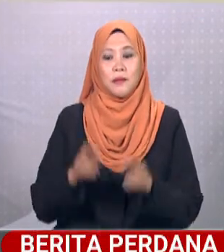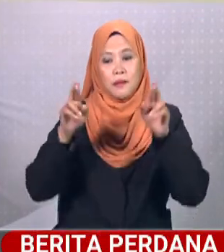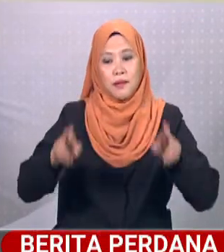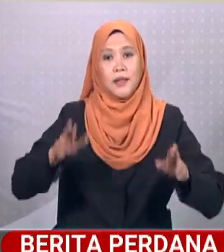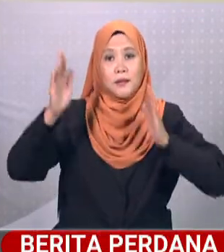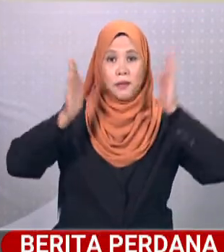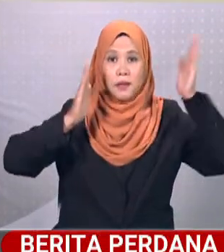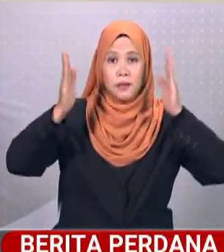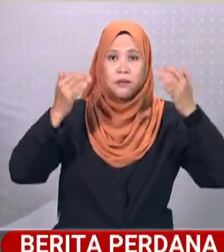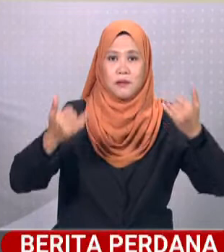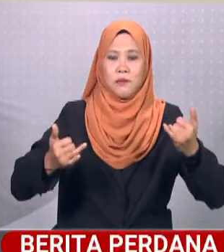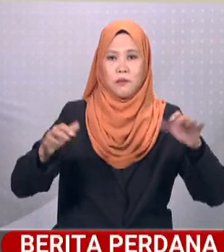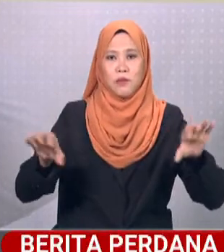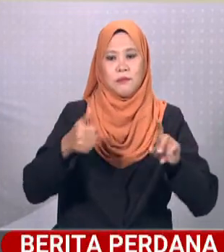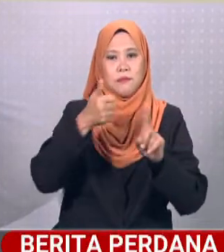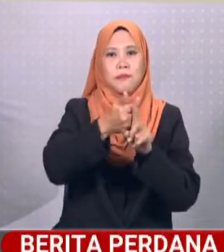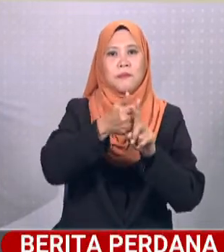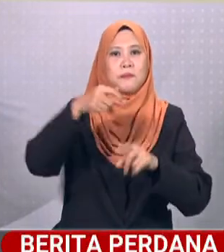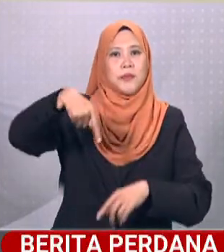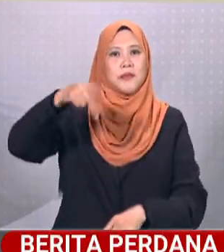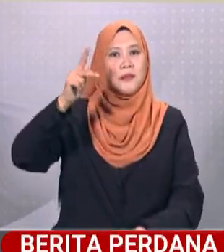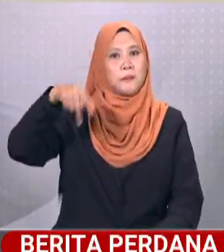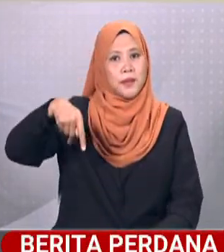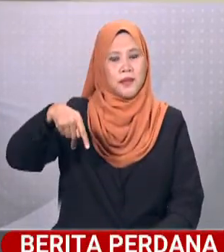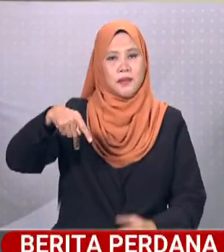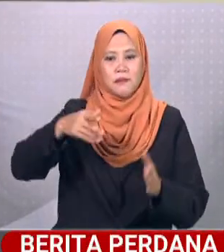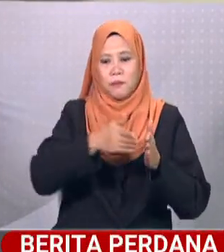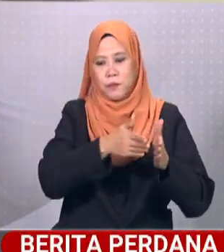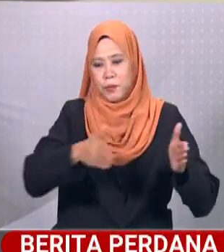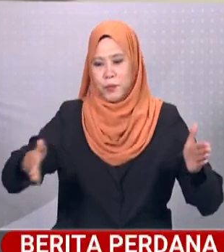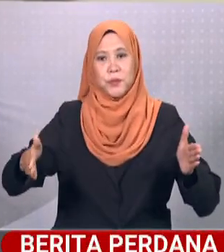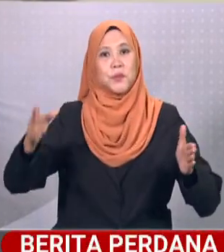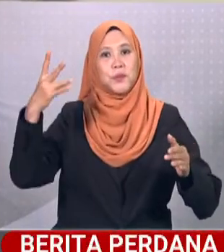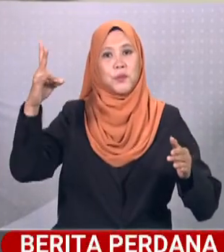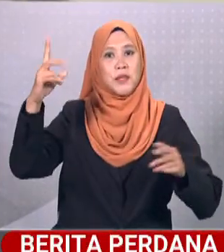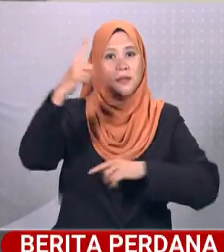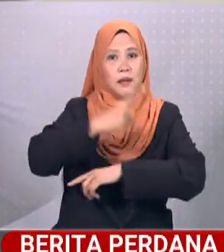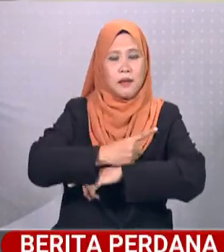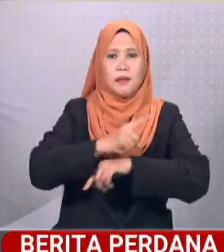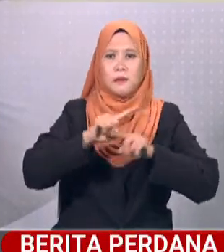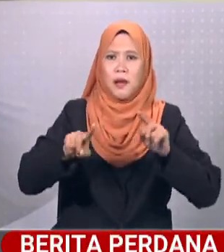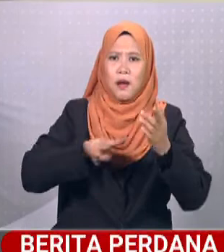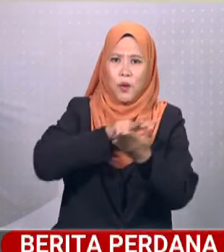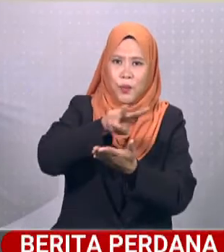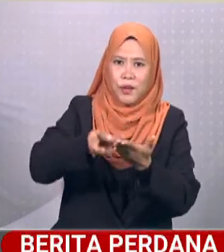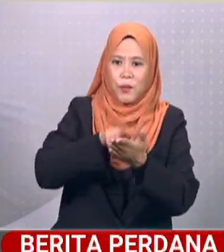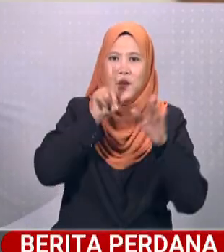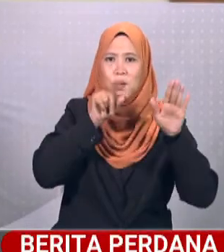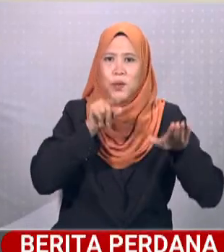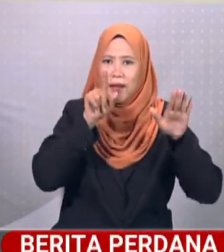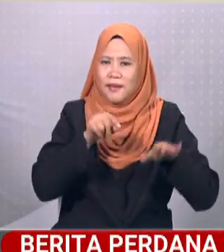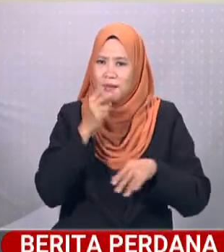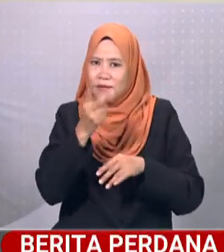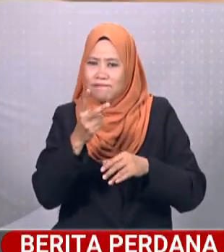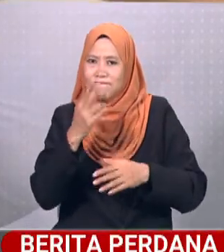Rakyat Malaysia sudah menjalani Perintah Kawalan Pergerakan PKP selama 17 hari. Namun satu video di Twitter telah mencuit